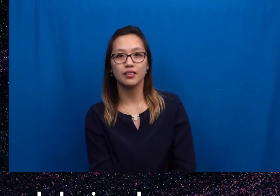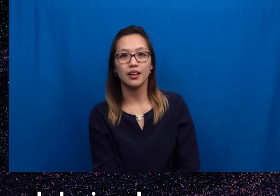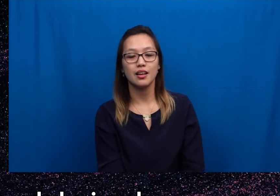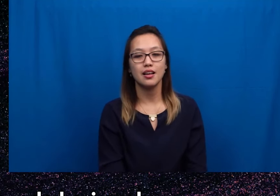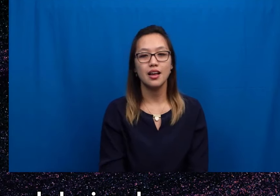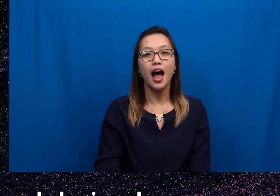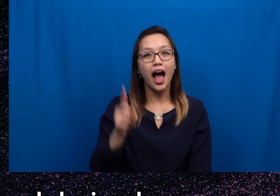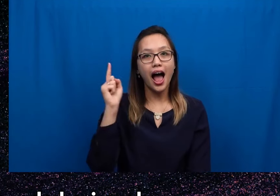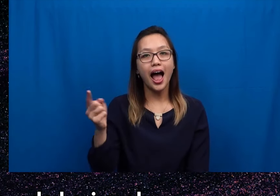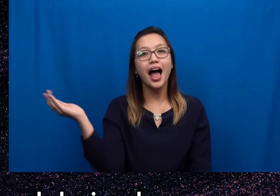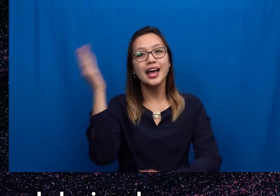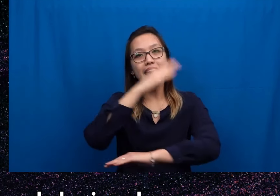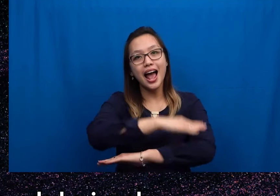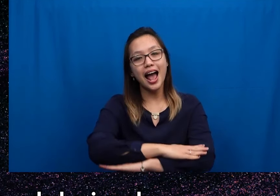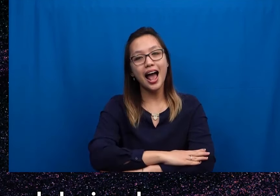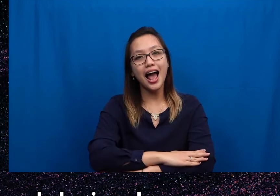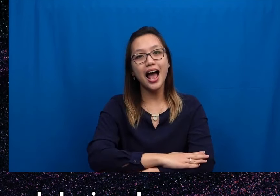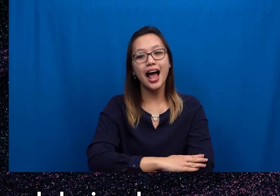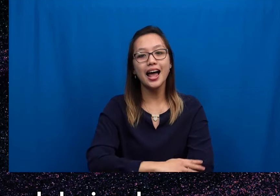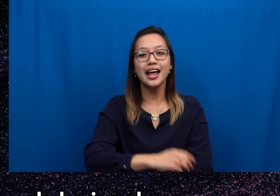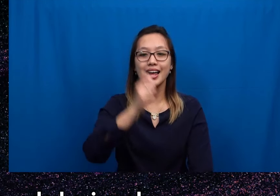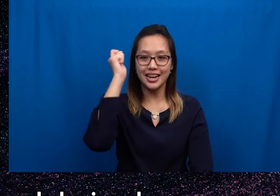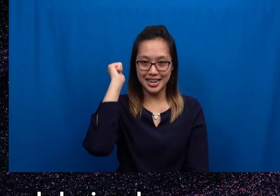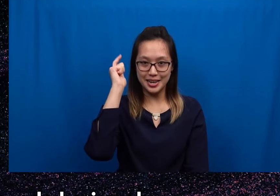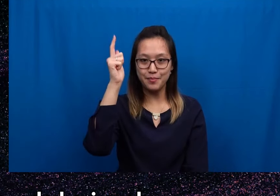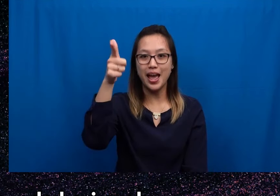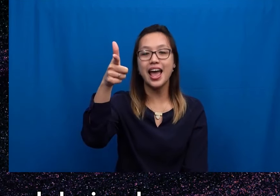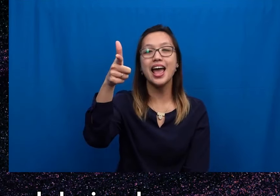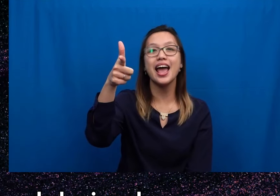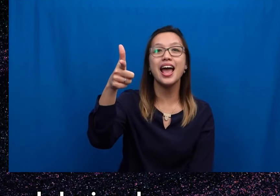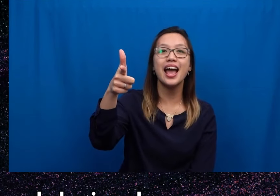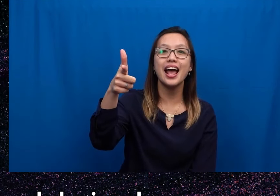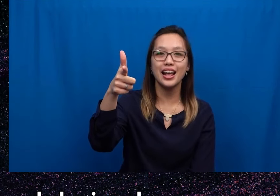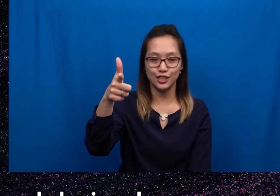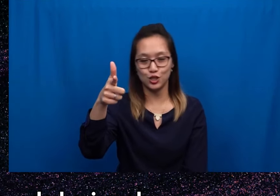hidup. Ada hari